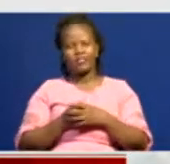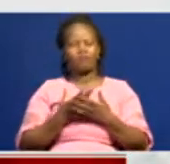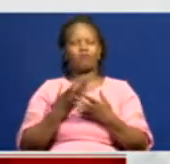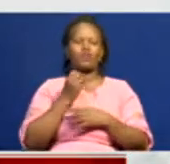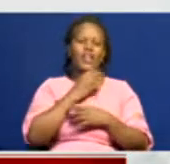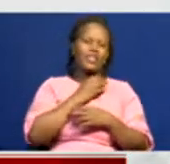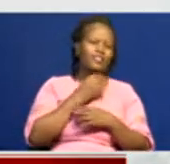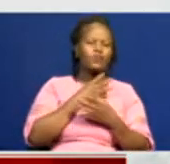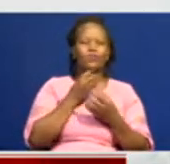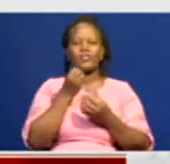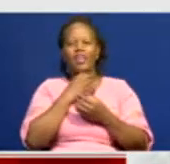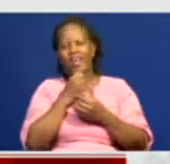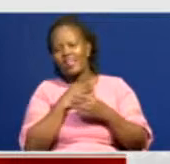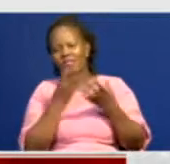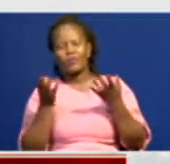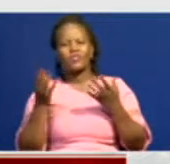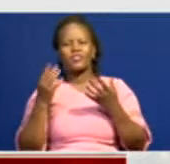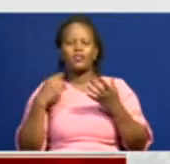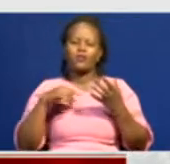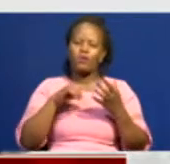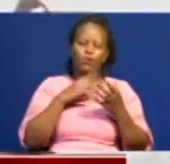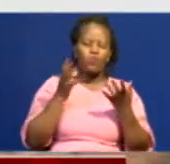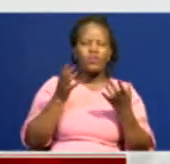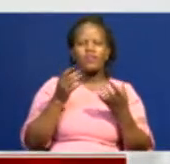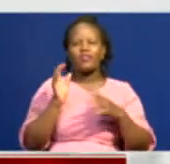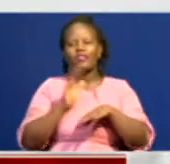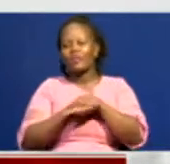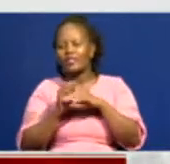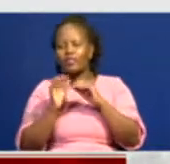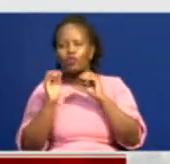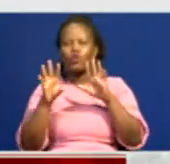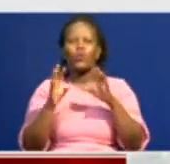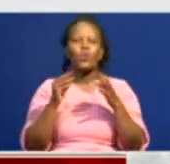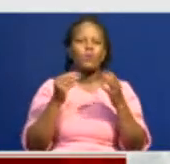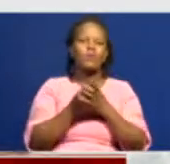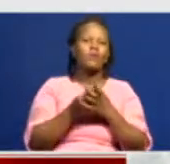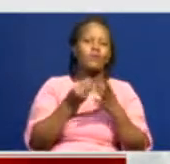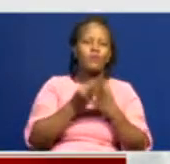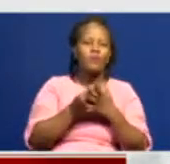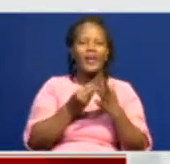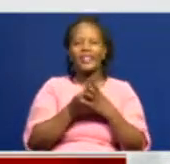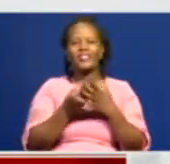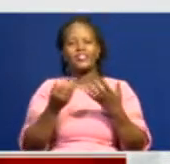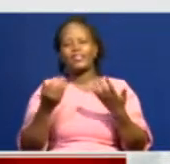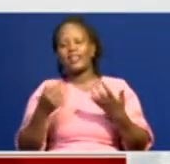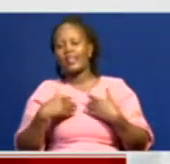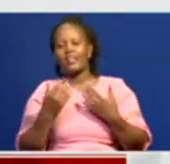tulipata nyungu ambayo ilikuwa iko tupu. Kulikuwa hakuna chochote.